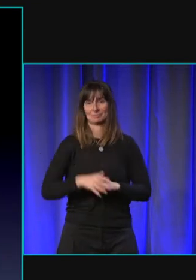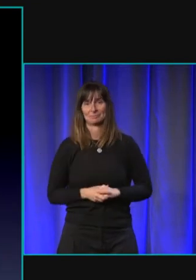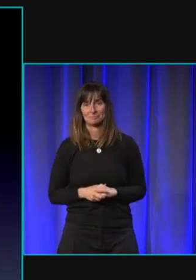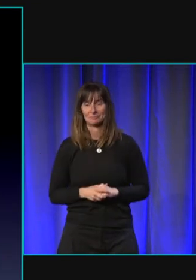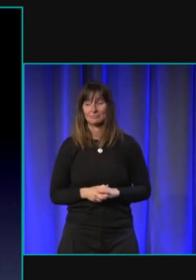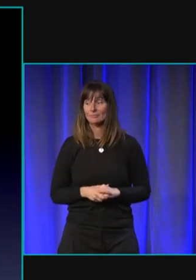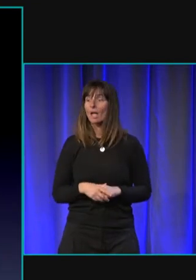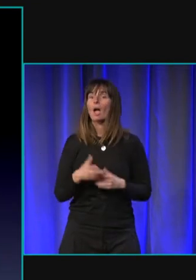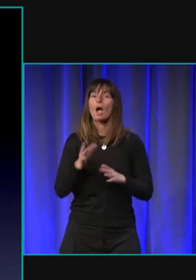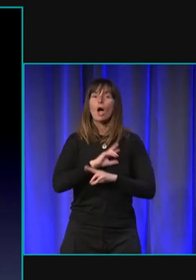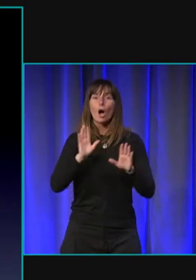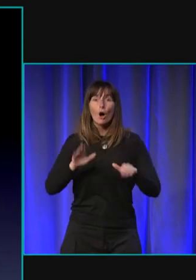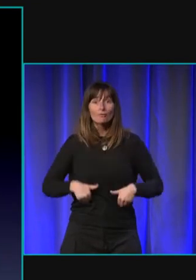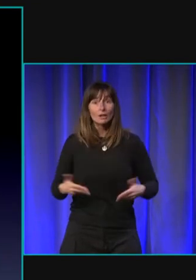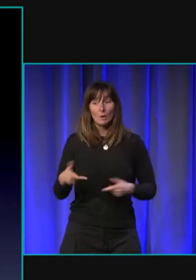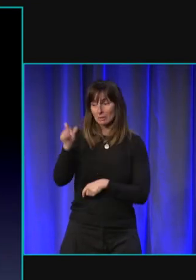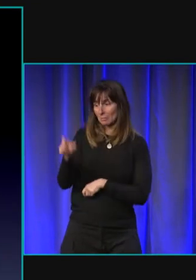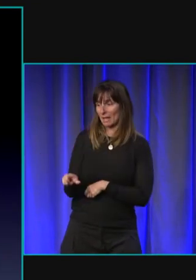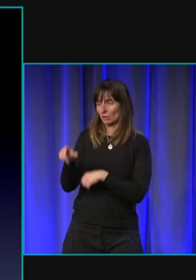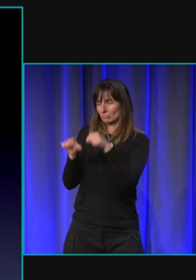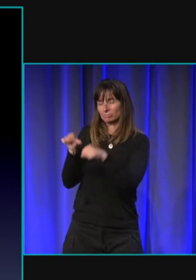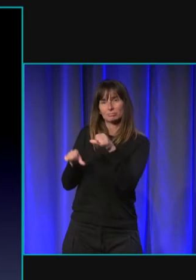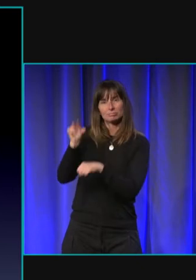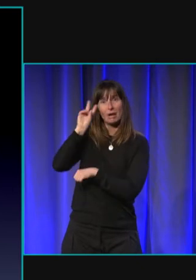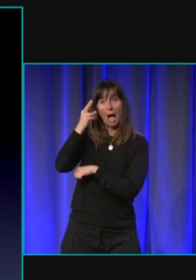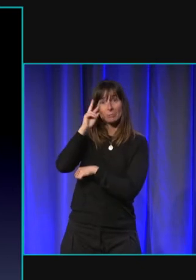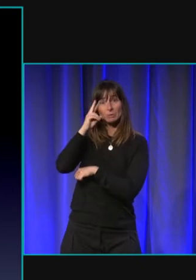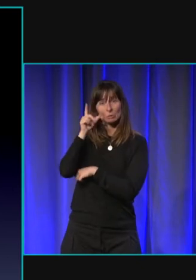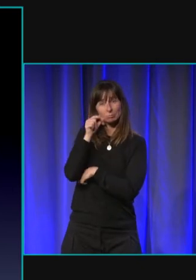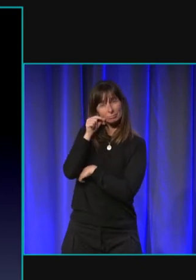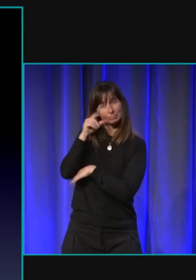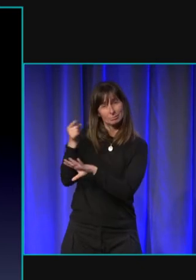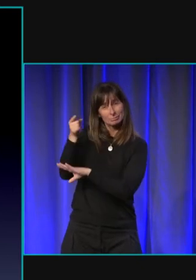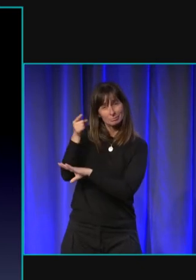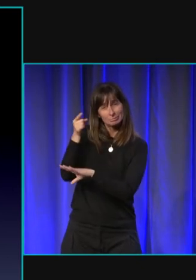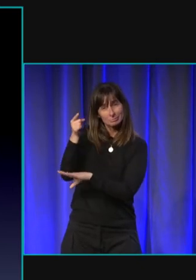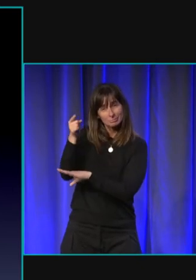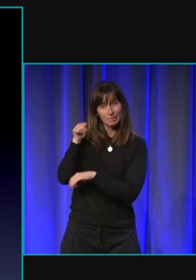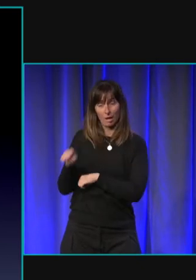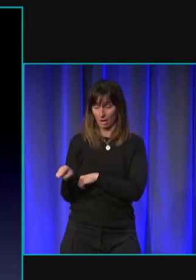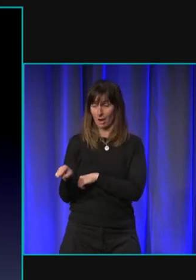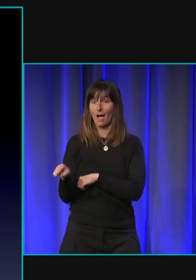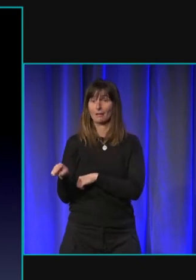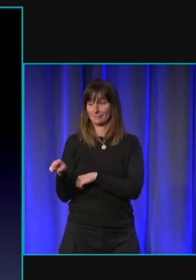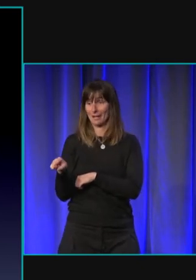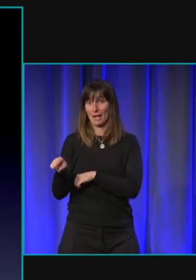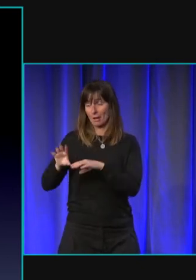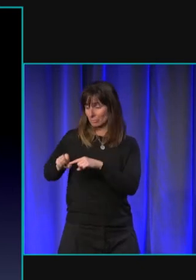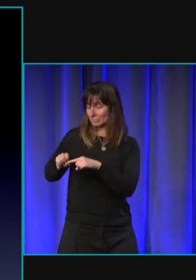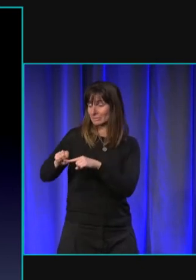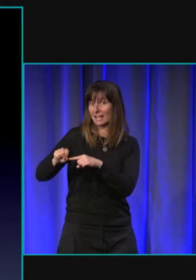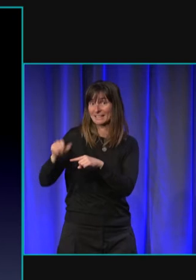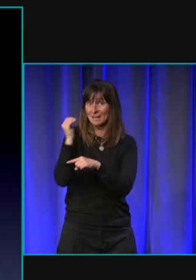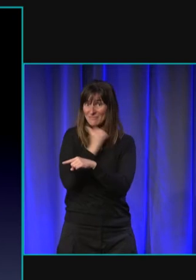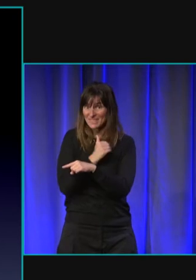Et regardez, les athlètes de haut niveau, entraînant l'endurance, ils ont un demi-temps de synthèse de la phosphocréatine qui est comparable à celui